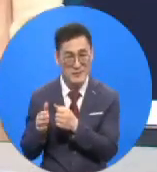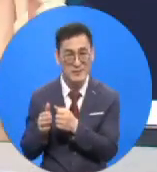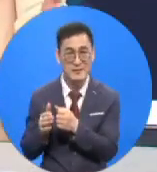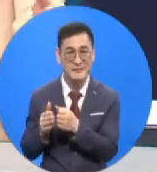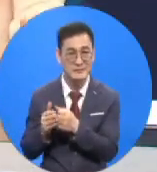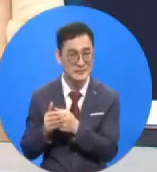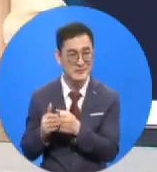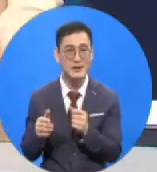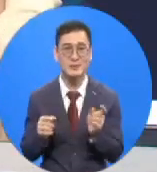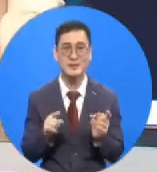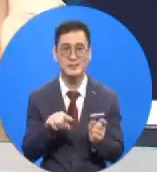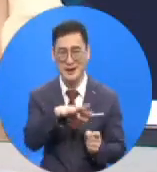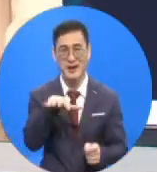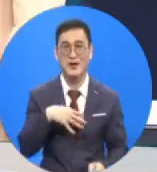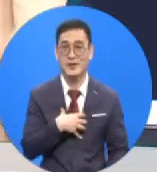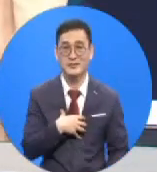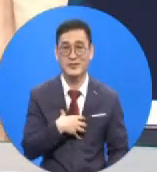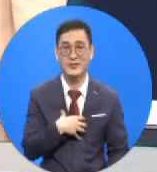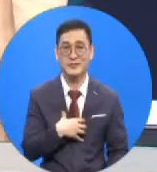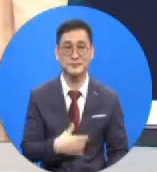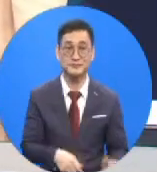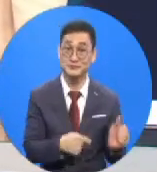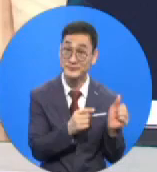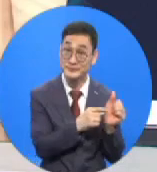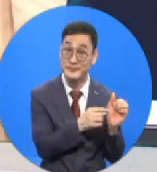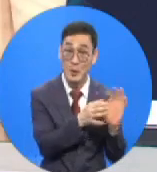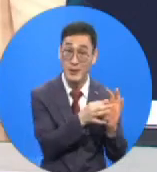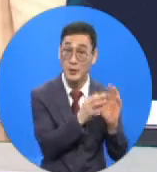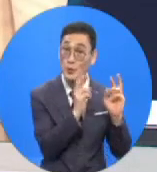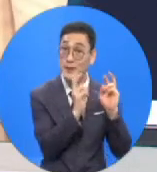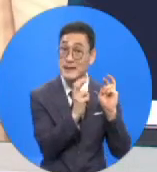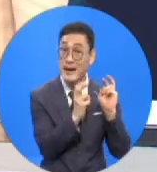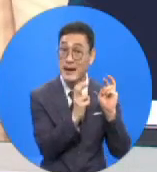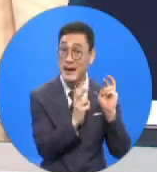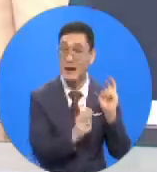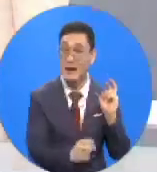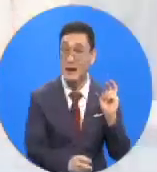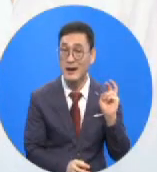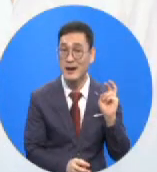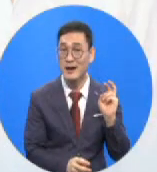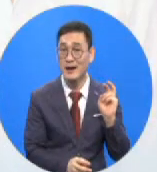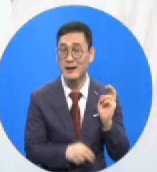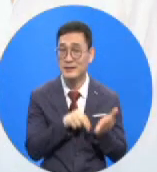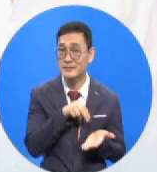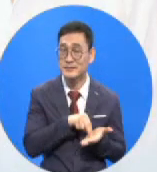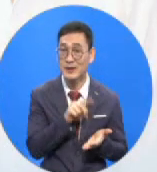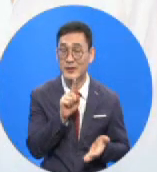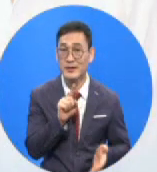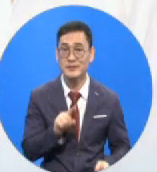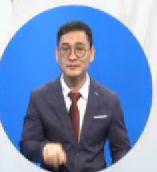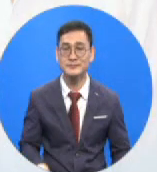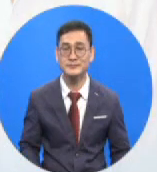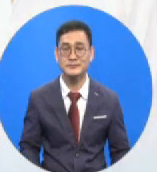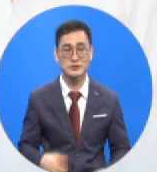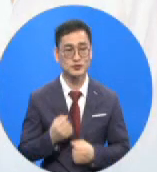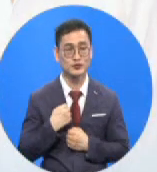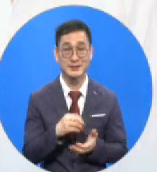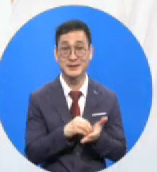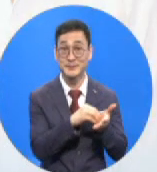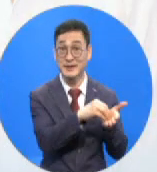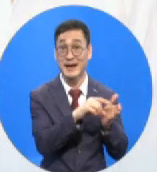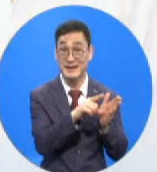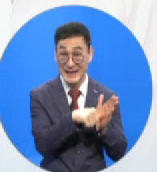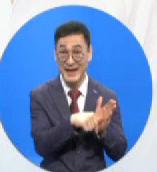주민들의 걱정이 높아 지니까 박 토 금 씨 소속사 측에서도 전 입장을 내놨다 고 하더라구요 일단 제 이때 를 하게 되면 뭐